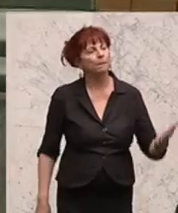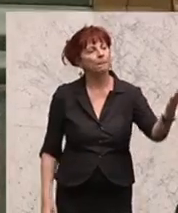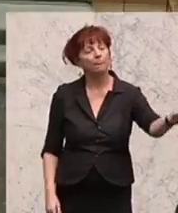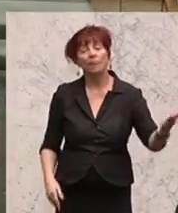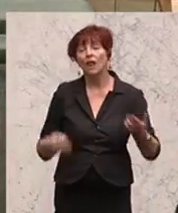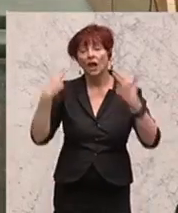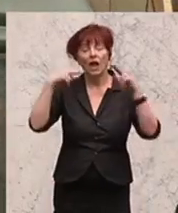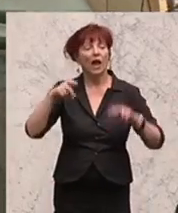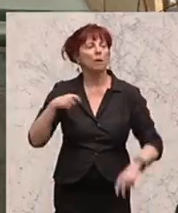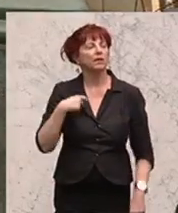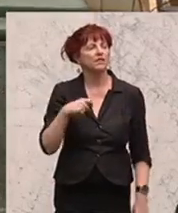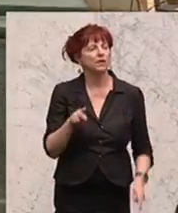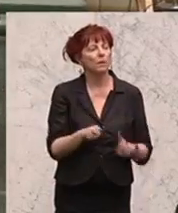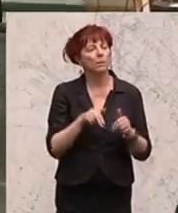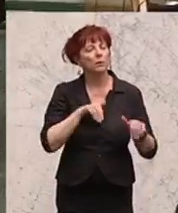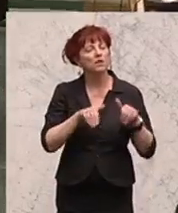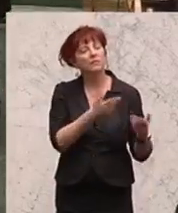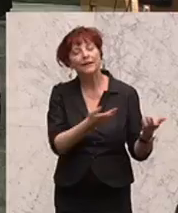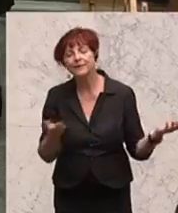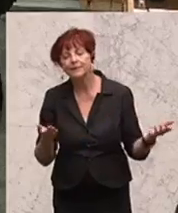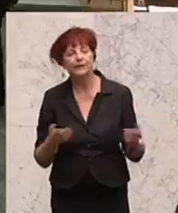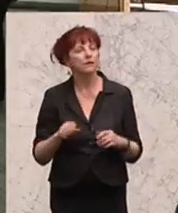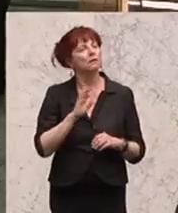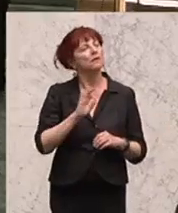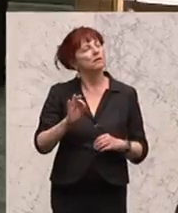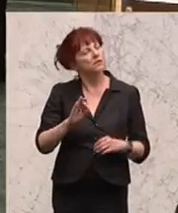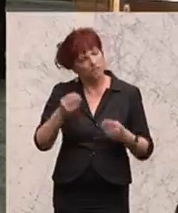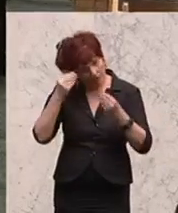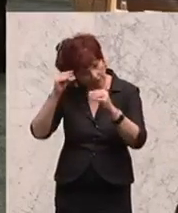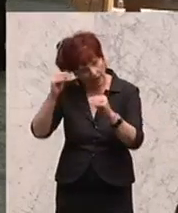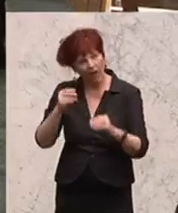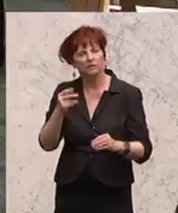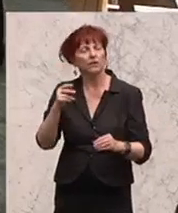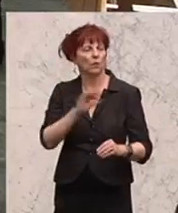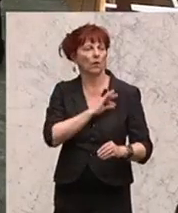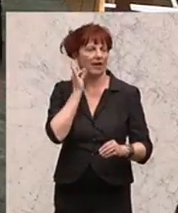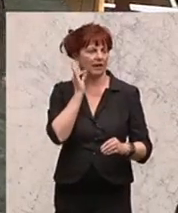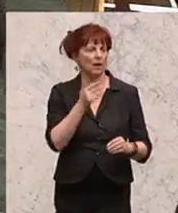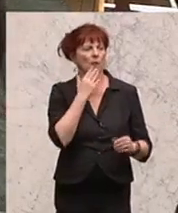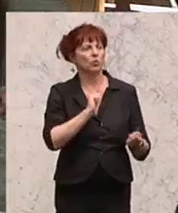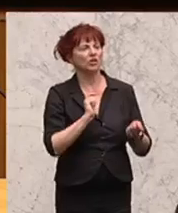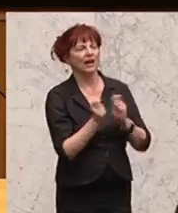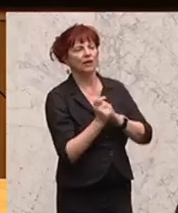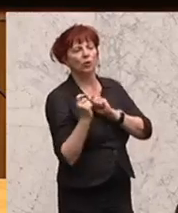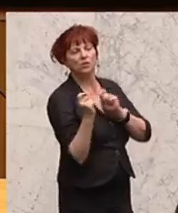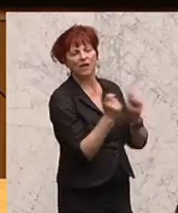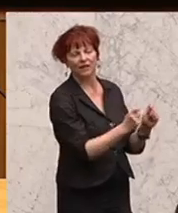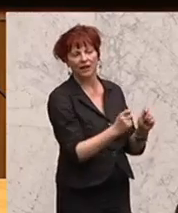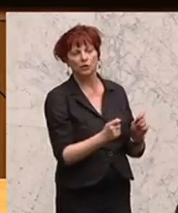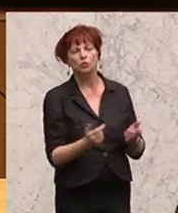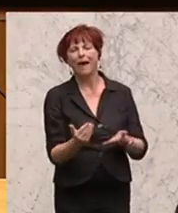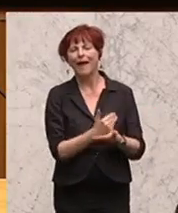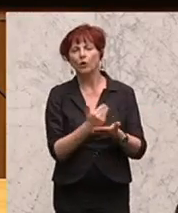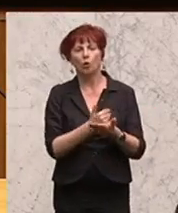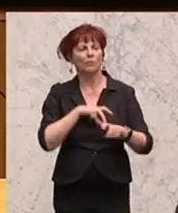Herr Präsident, meine Herren Bundesminister, sehr verehrte Kolleginnen und Kollegen, ich darf einleitend einen Abänderungsantrag zum Einkommensteuergesetz